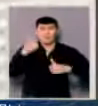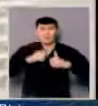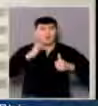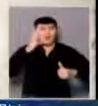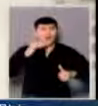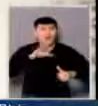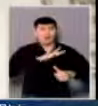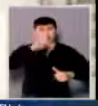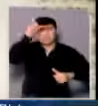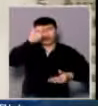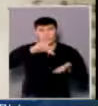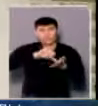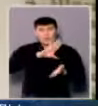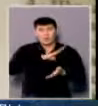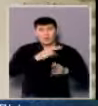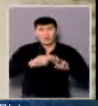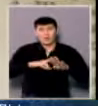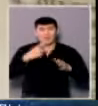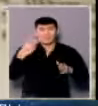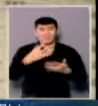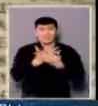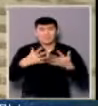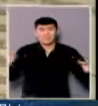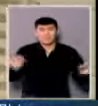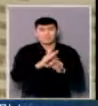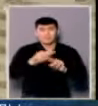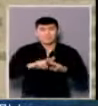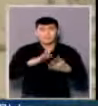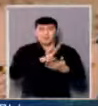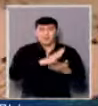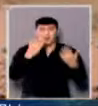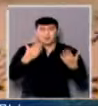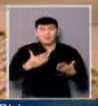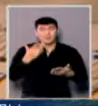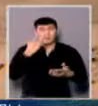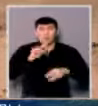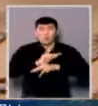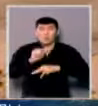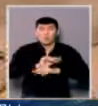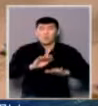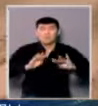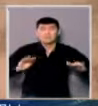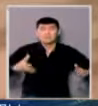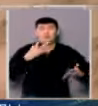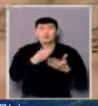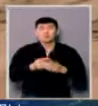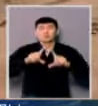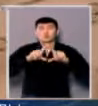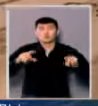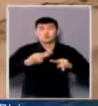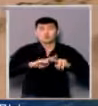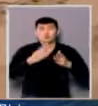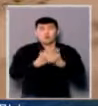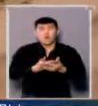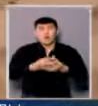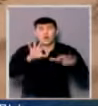Алматы и Стамбуле. Он автор более 20 кюев и нескольких песен, наставник и педагог, который создал собственную школу искусства